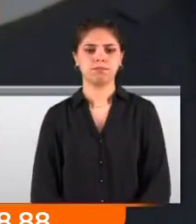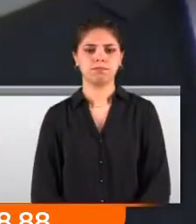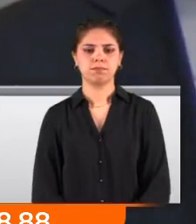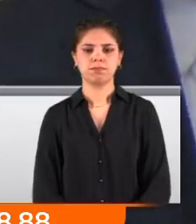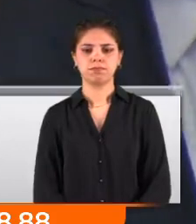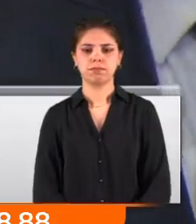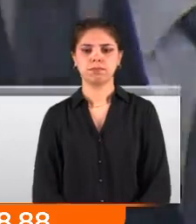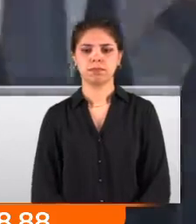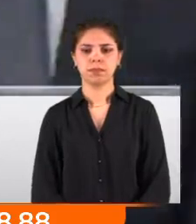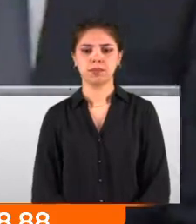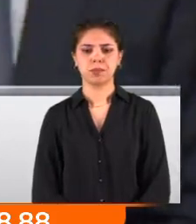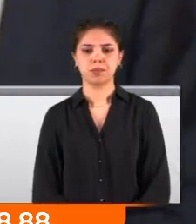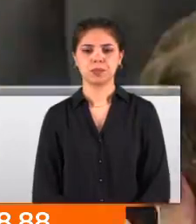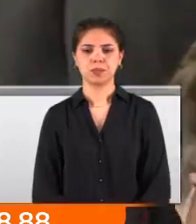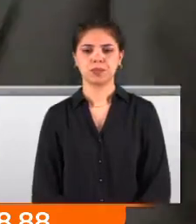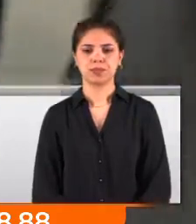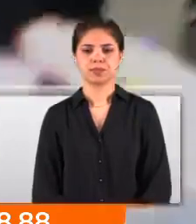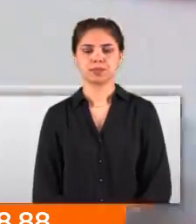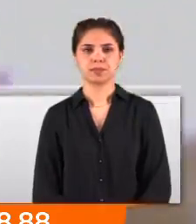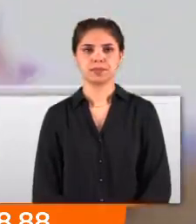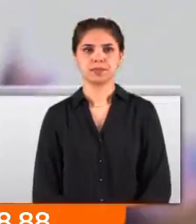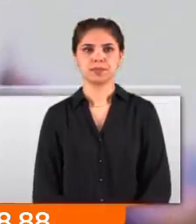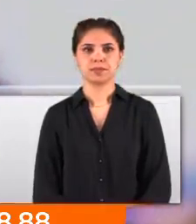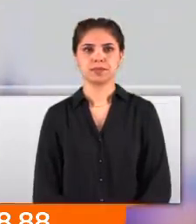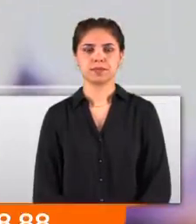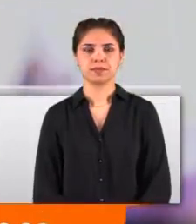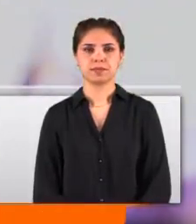Lütfedip bizi kabul ettikleri için de teşekkür ederim.